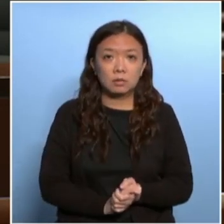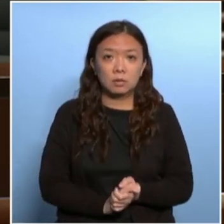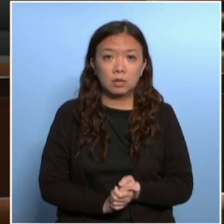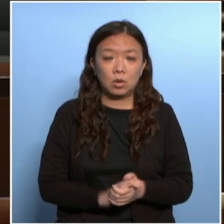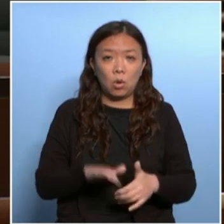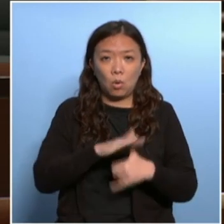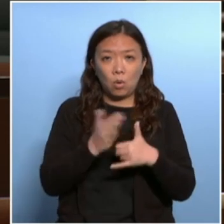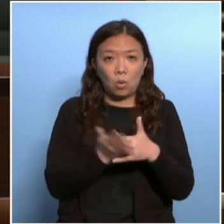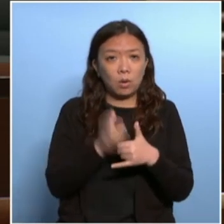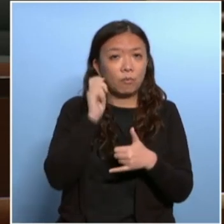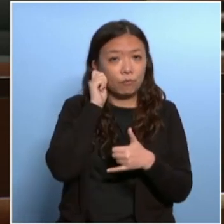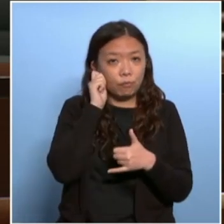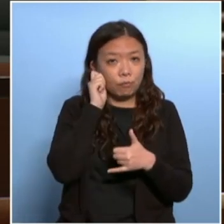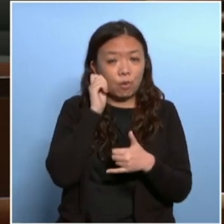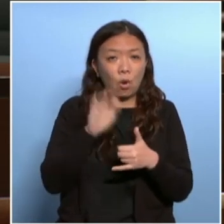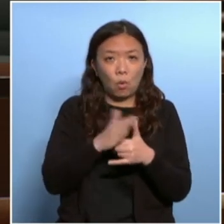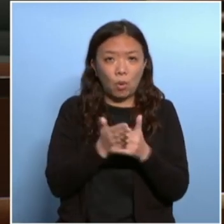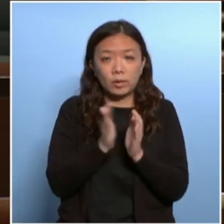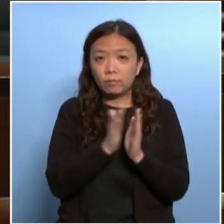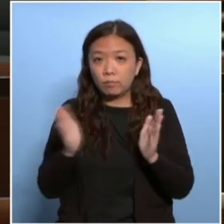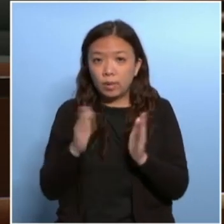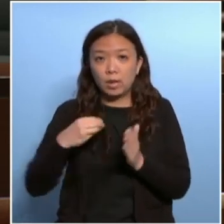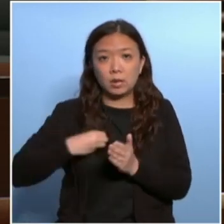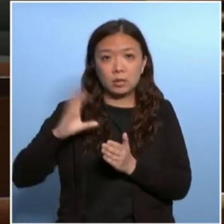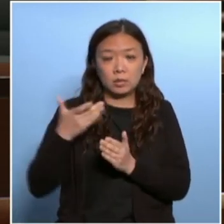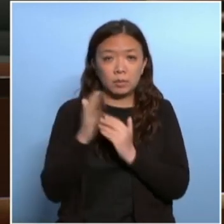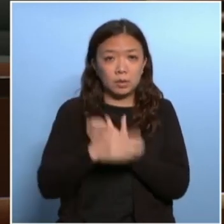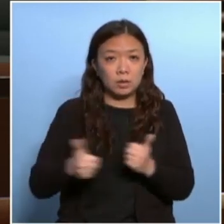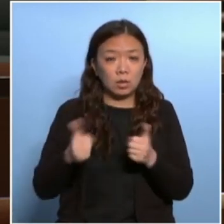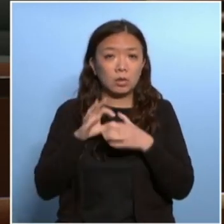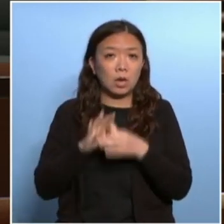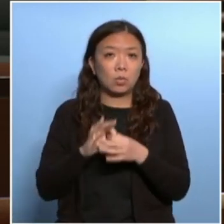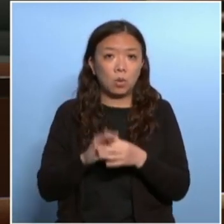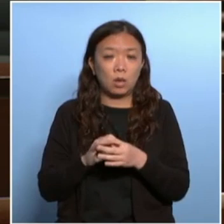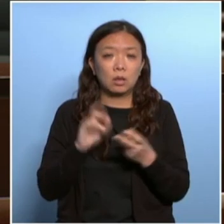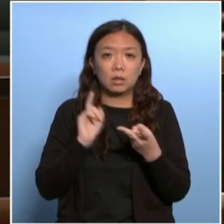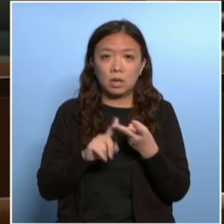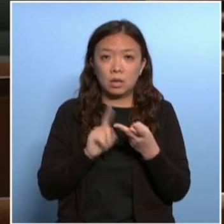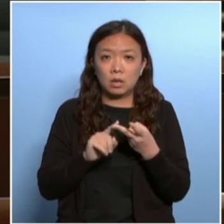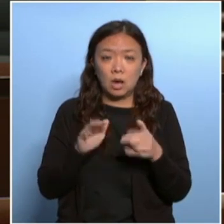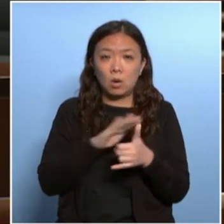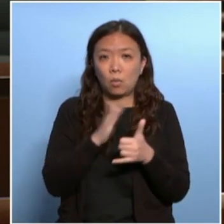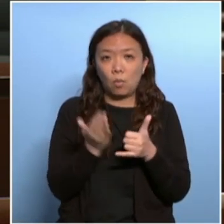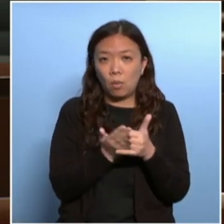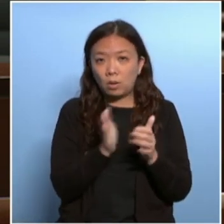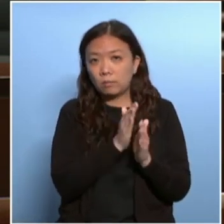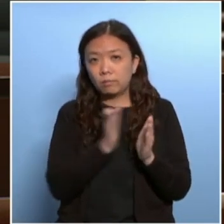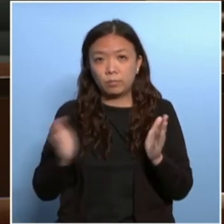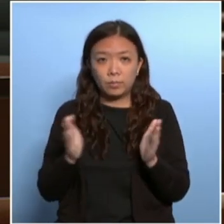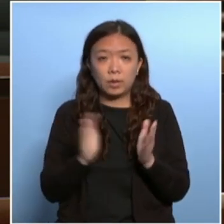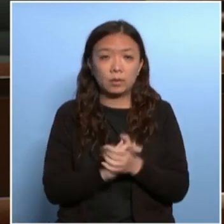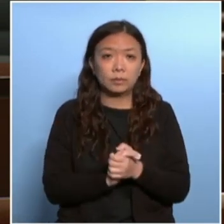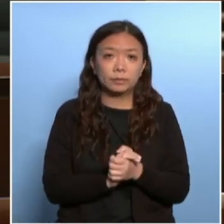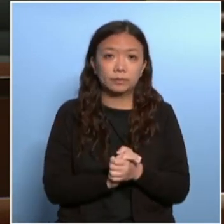懷孕的婦女她在懷孕期呢的心理健康有關，這是第一。第二呢就是懷孕期的一些的生